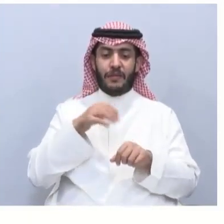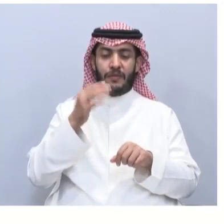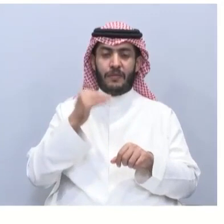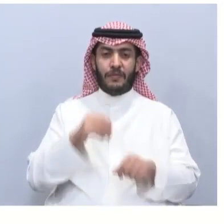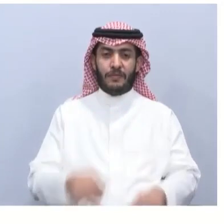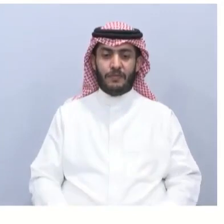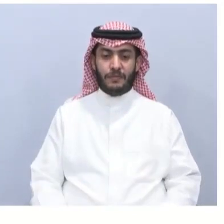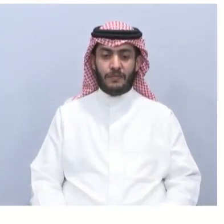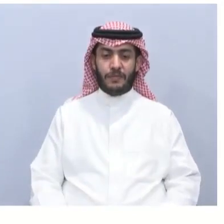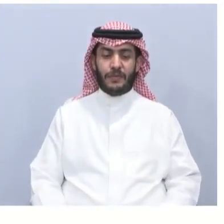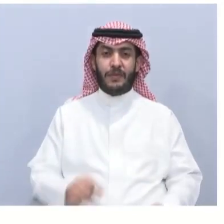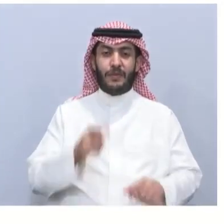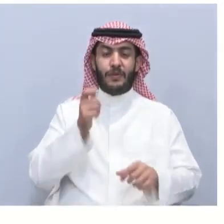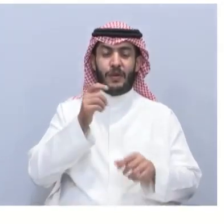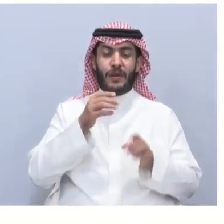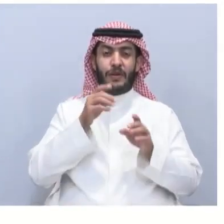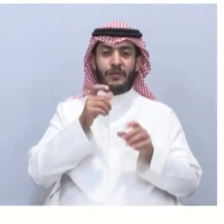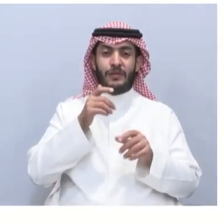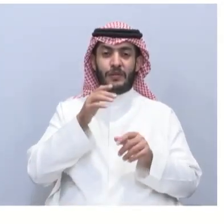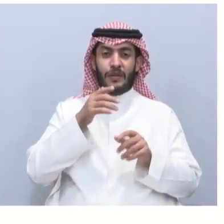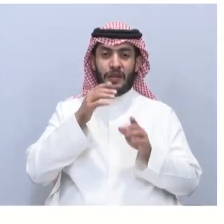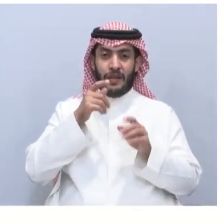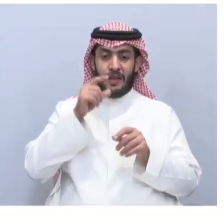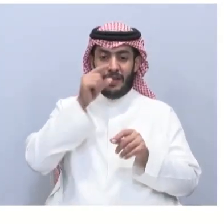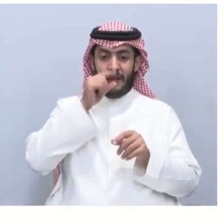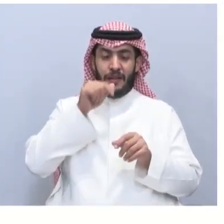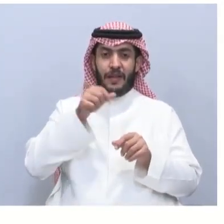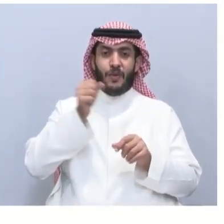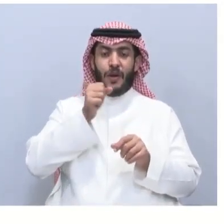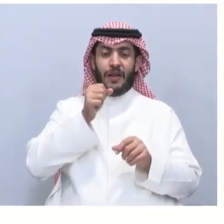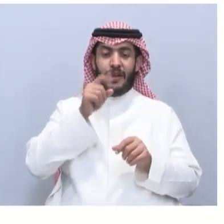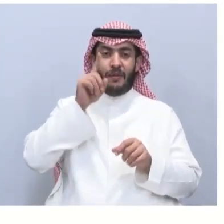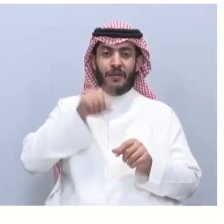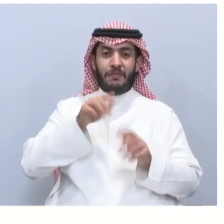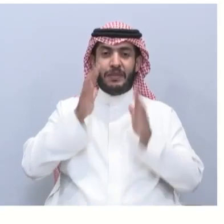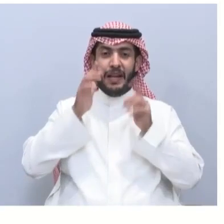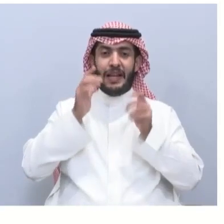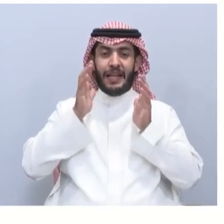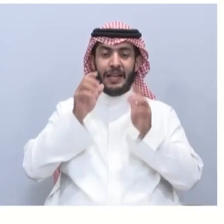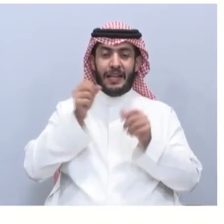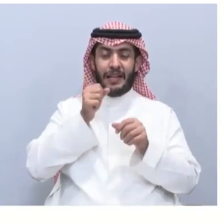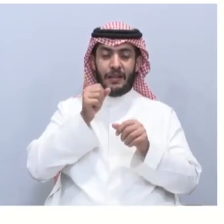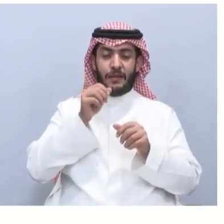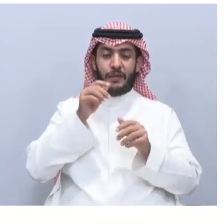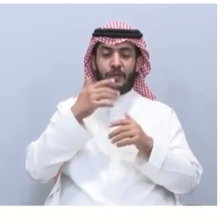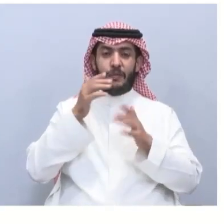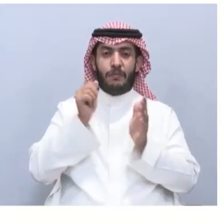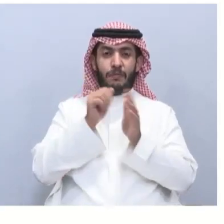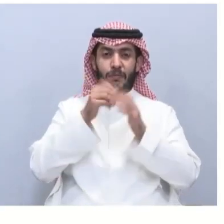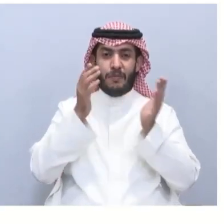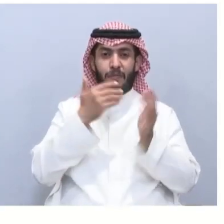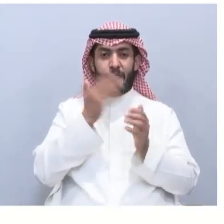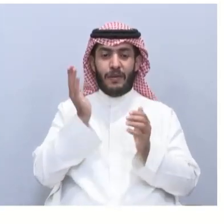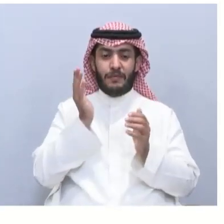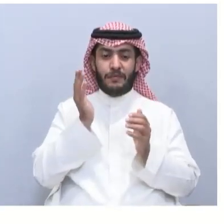في العيد من سنته صلى الله عليه وسلم في صلاه العيد انه يصلي العيد في المصلى خارج البنيان